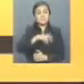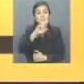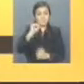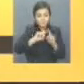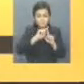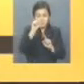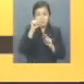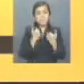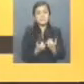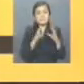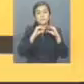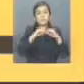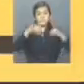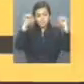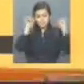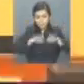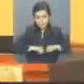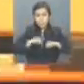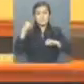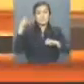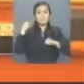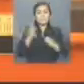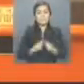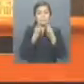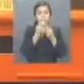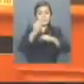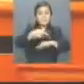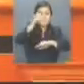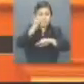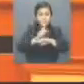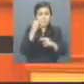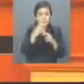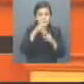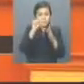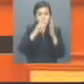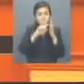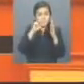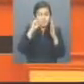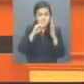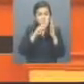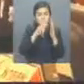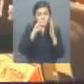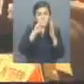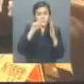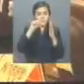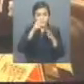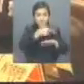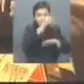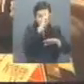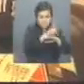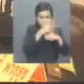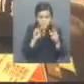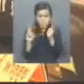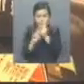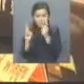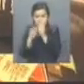ะที่ประชุมนั้นมีมติเอกฉันท์ค่ะให้นายสามารถแก้วมีชัยเป็นประธานคณะกรรมการและให้มีรองประธาน4คนประกอบด้วยน